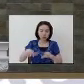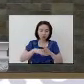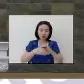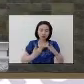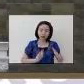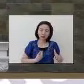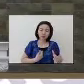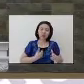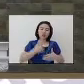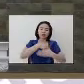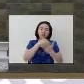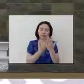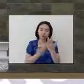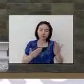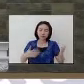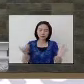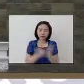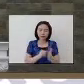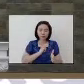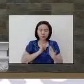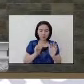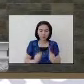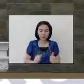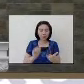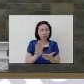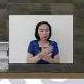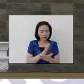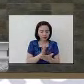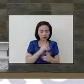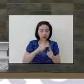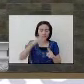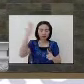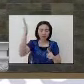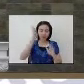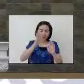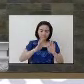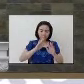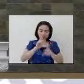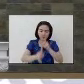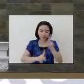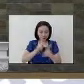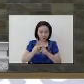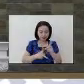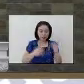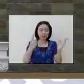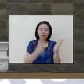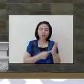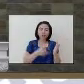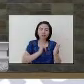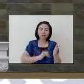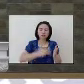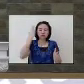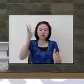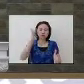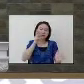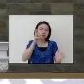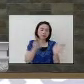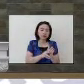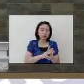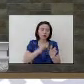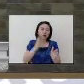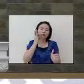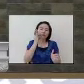putting in me something that I can share to your people. This is not my message, this is your message. This is your food for your people, O God.